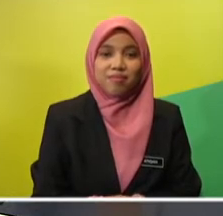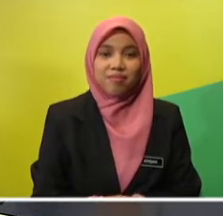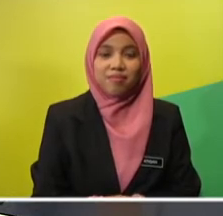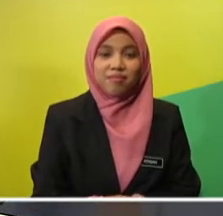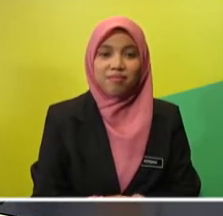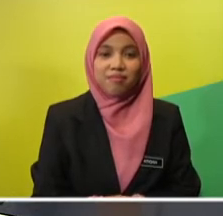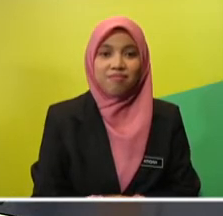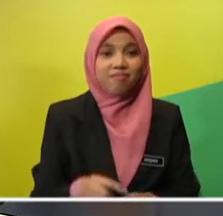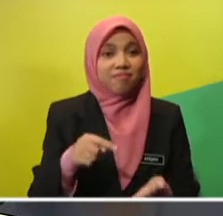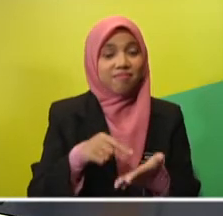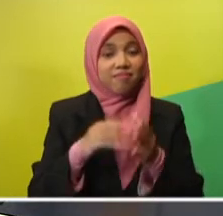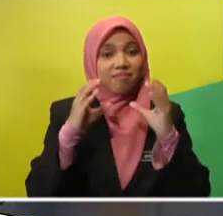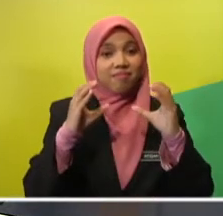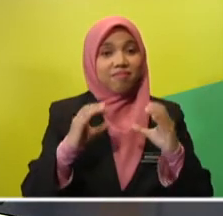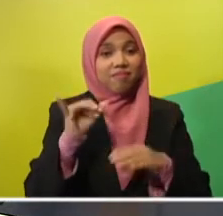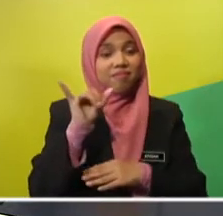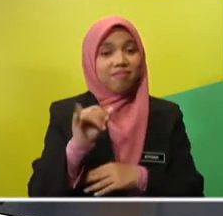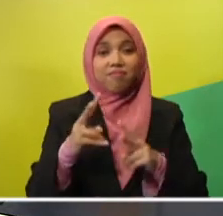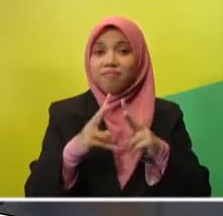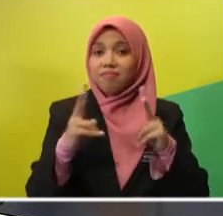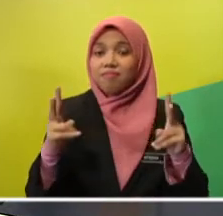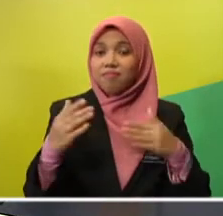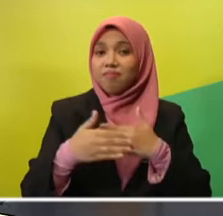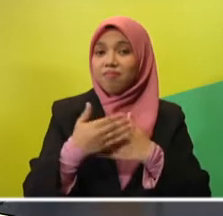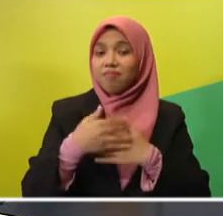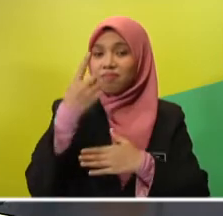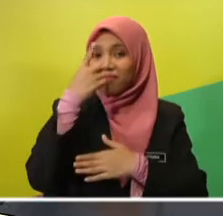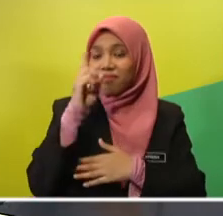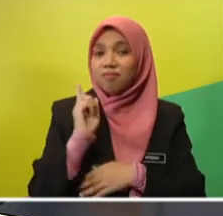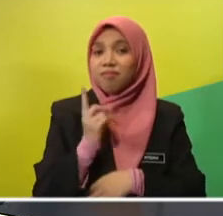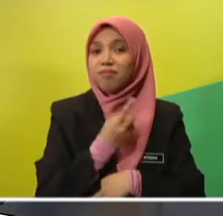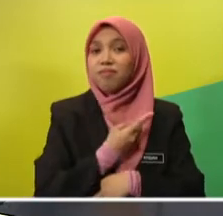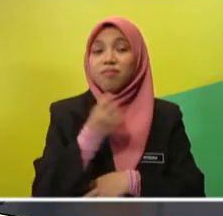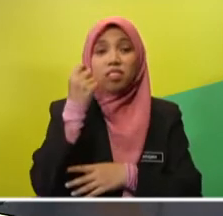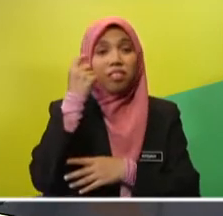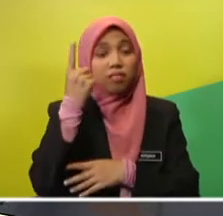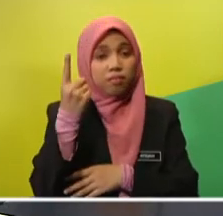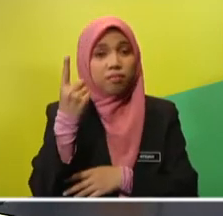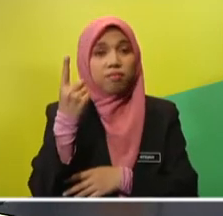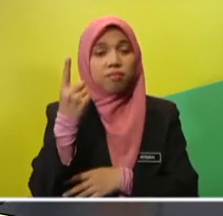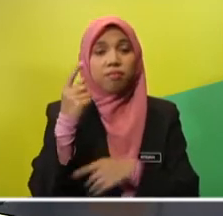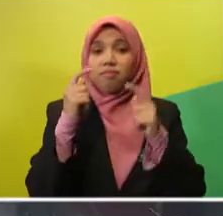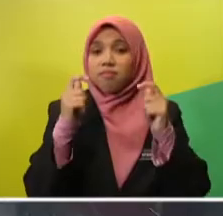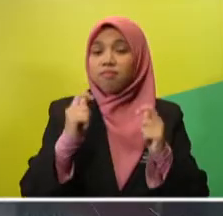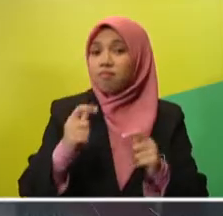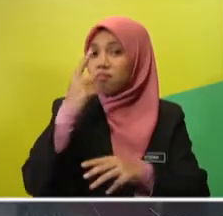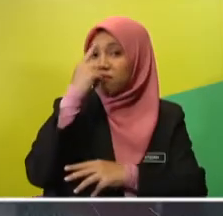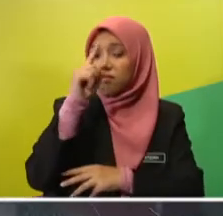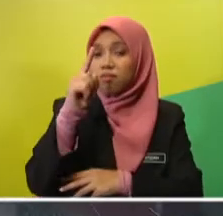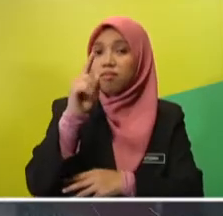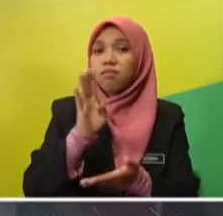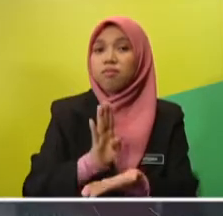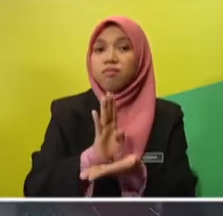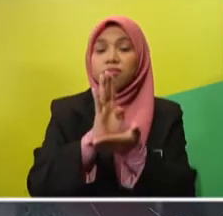Ini cara yang paling mudah sebenarnya untuk kita faham dari segi teknik dan juga prosedur untuk membantu mereka yang